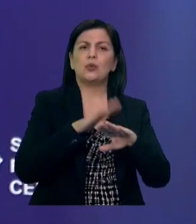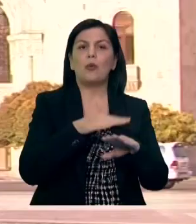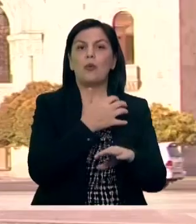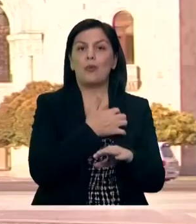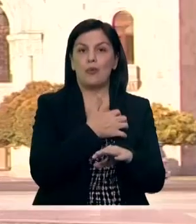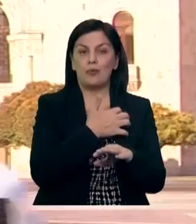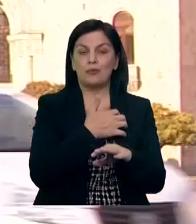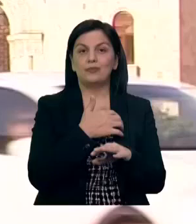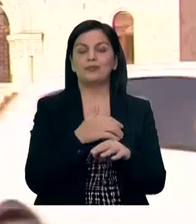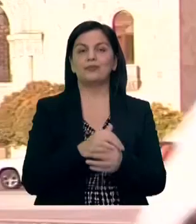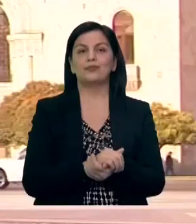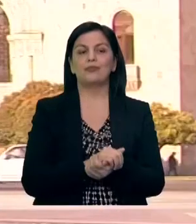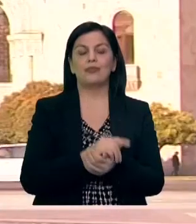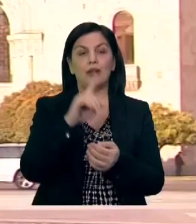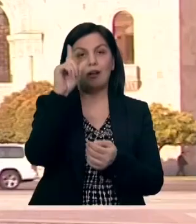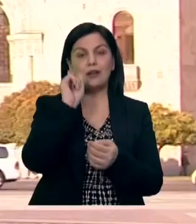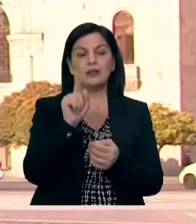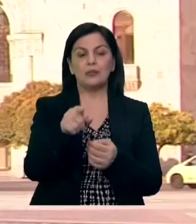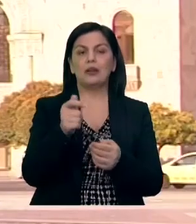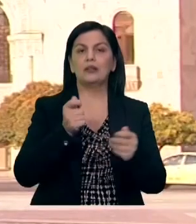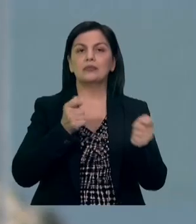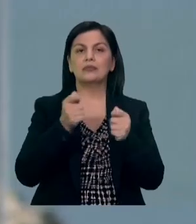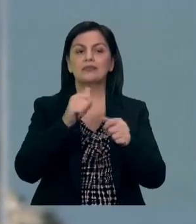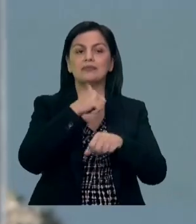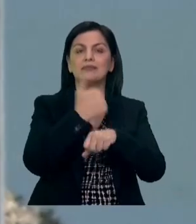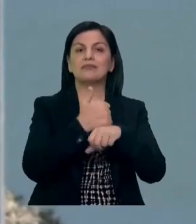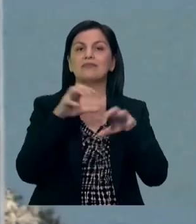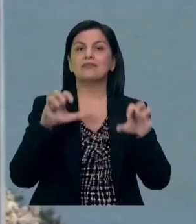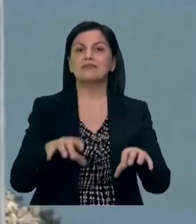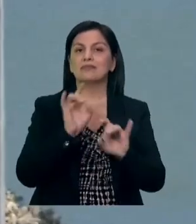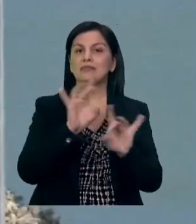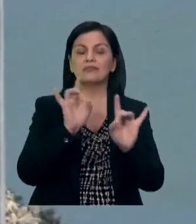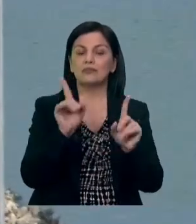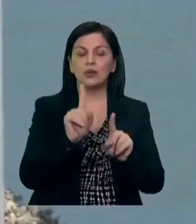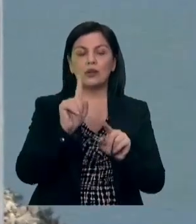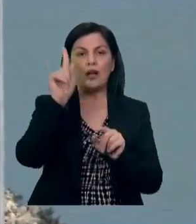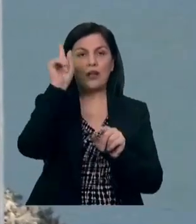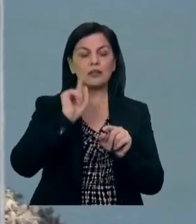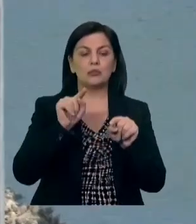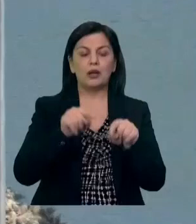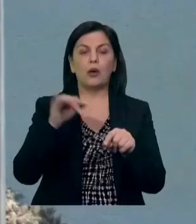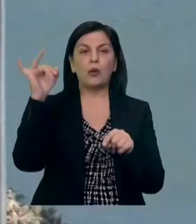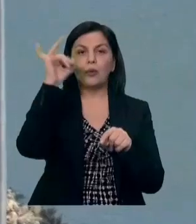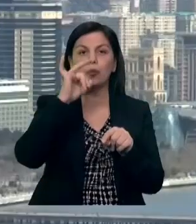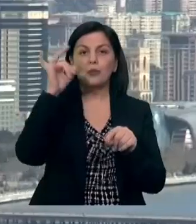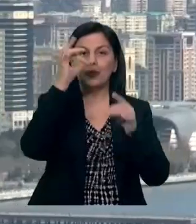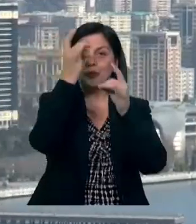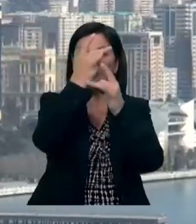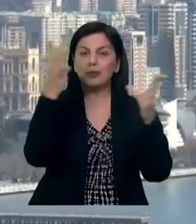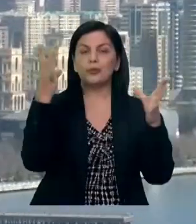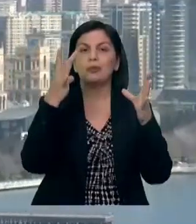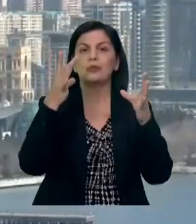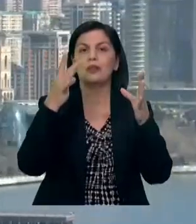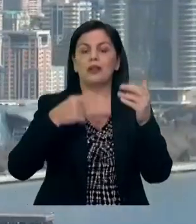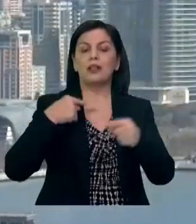ola bilər. İdarə heyətinin sədri bildirib ki, Ermənistanda Azərbaycana məxsus mədəni irsin qorunması məsələsi ilə bağlı UNESCO